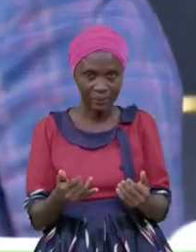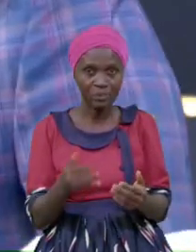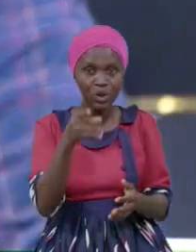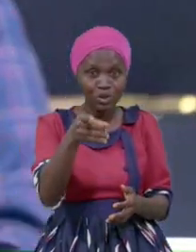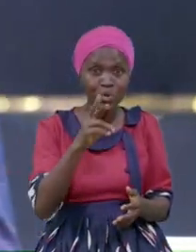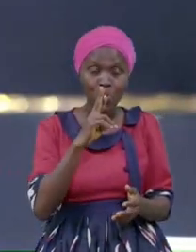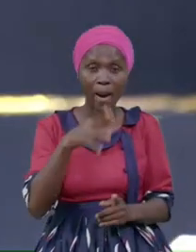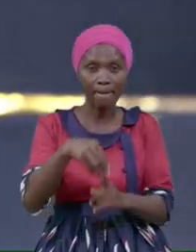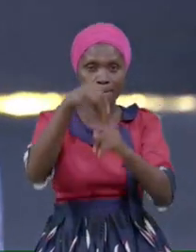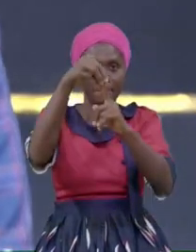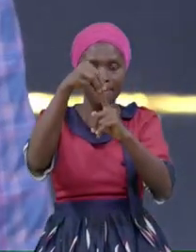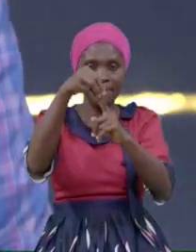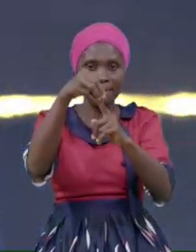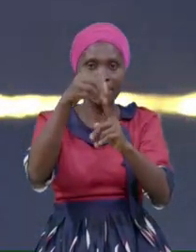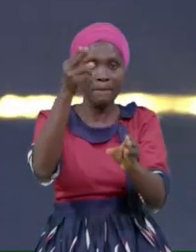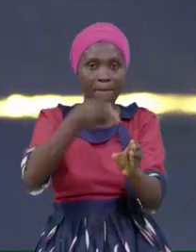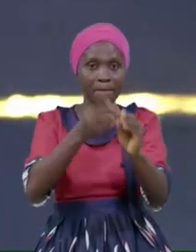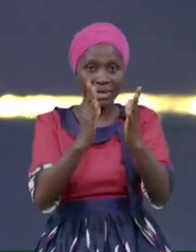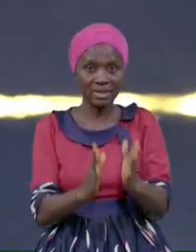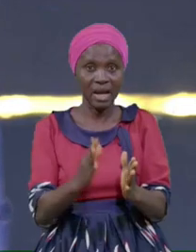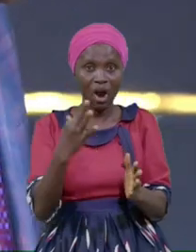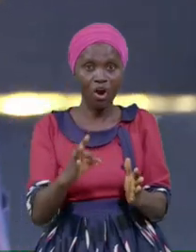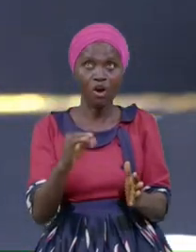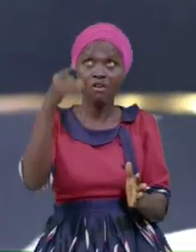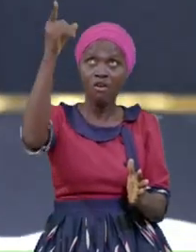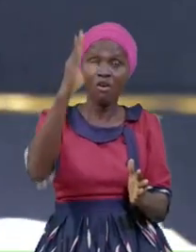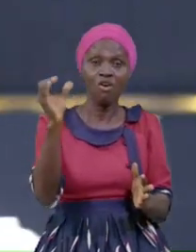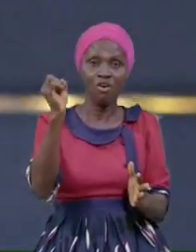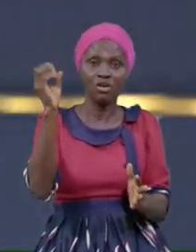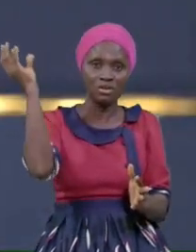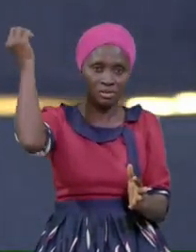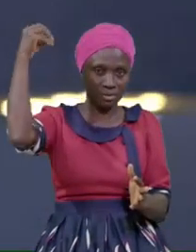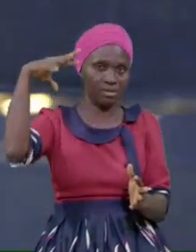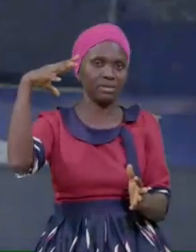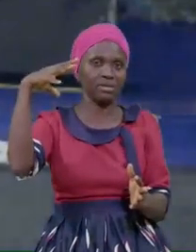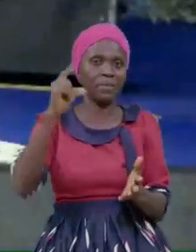Les participants particuliers à la grâce de Dieu.